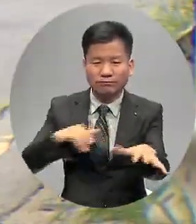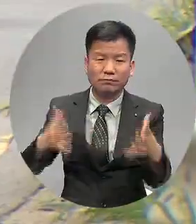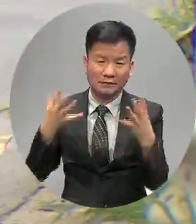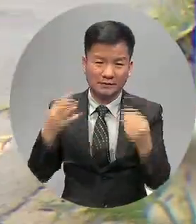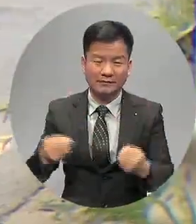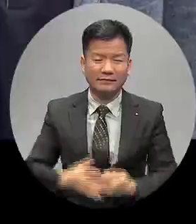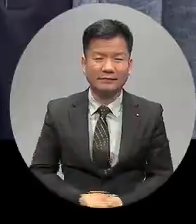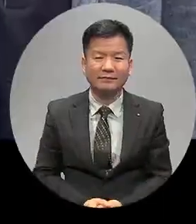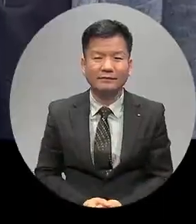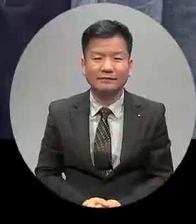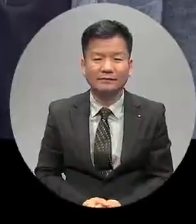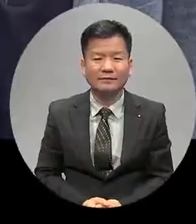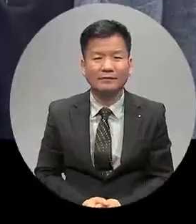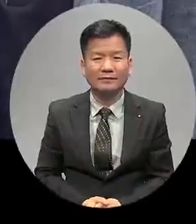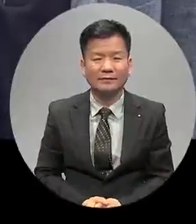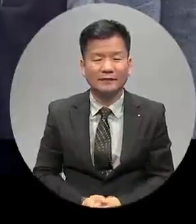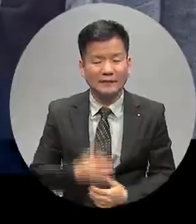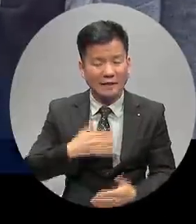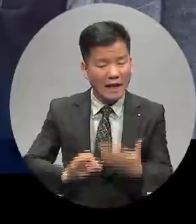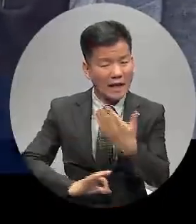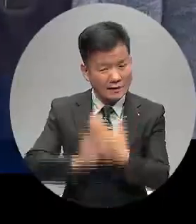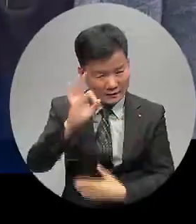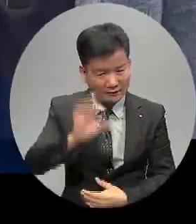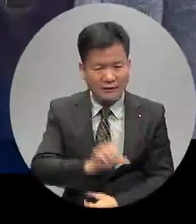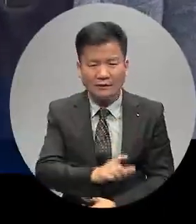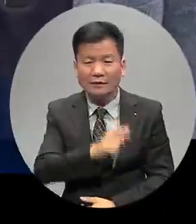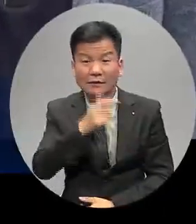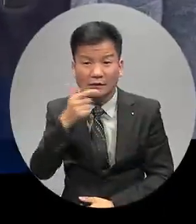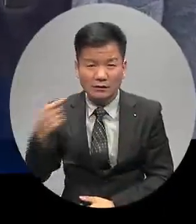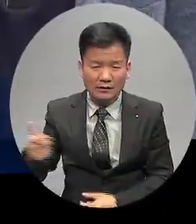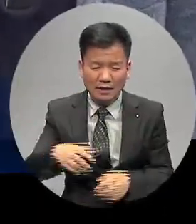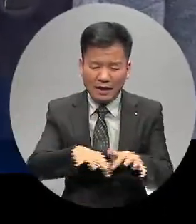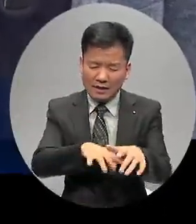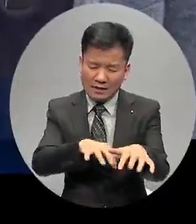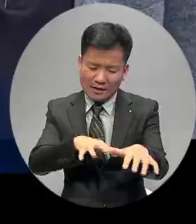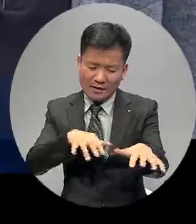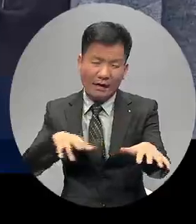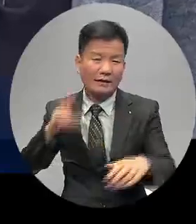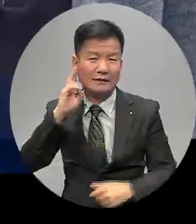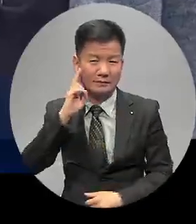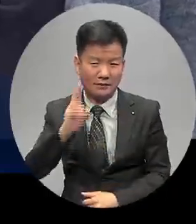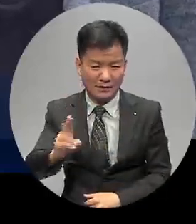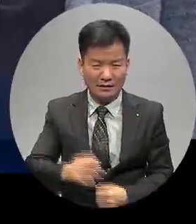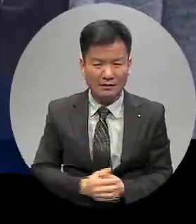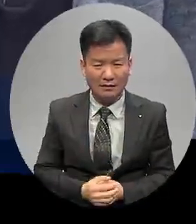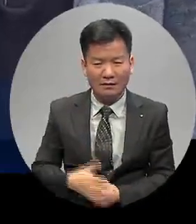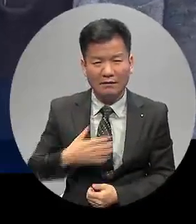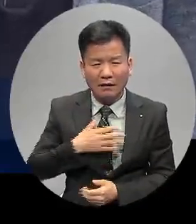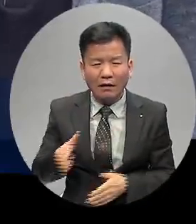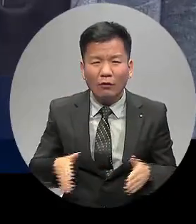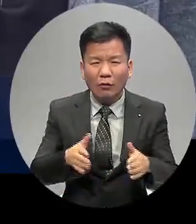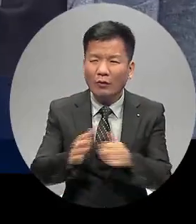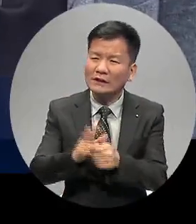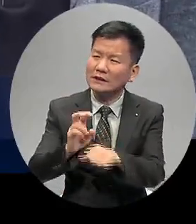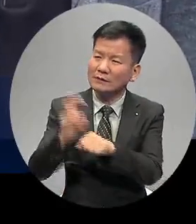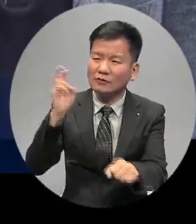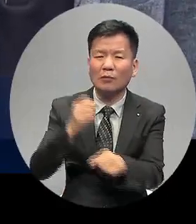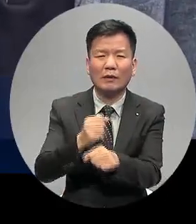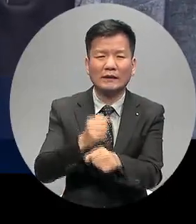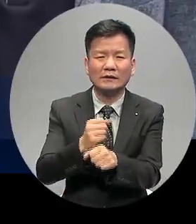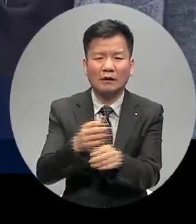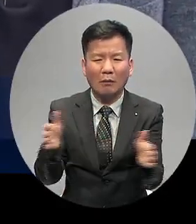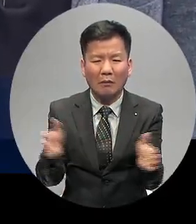있습니다. 그래서 아침 저녁으로다가 굉장히 병목 현상이 일어나고 있습니다. 근데 저 도로는 20년 전 그